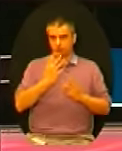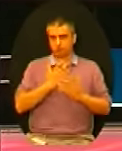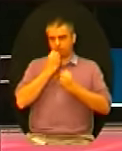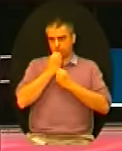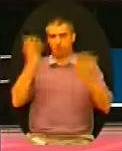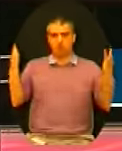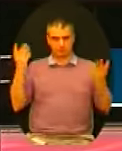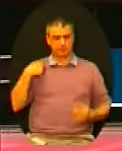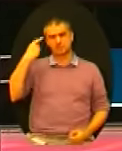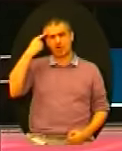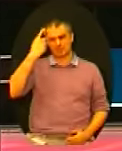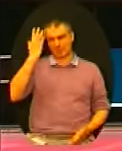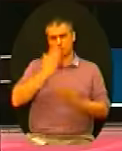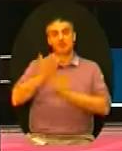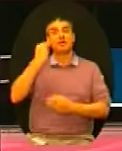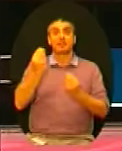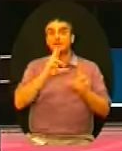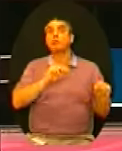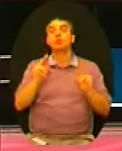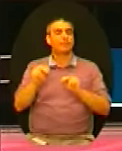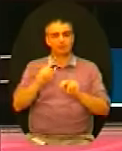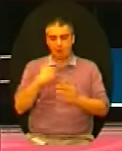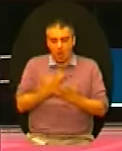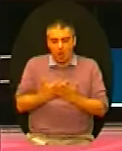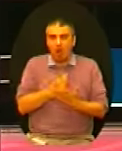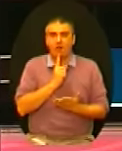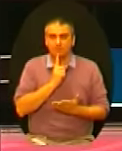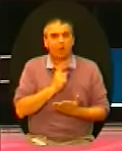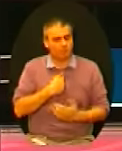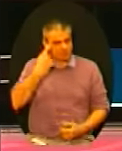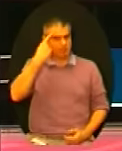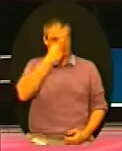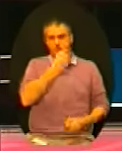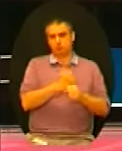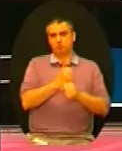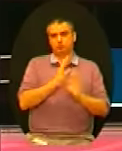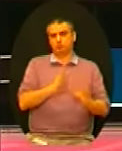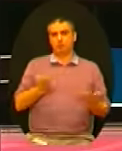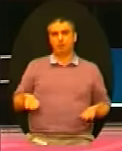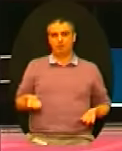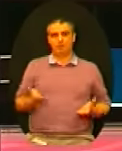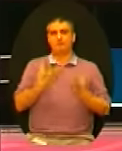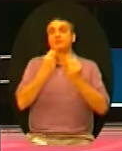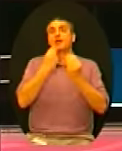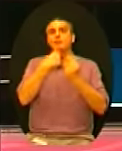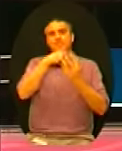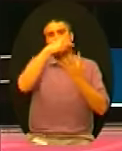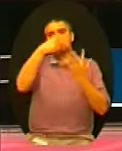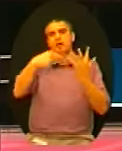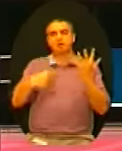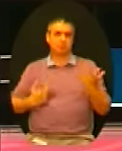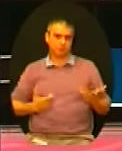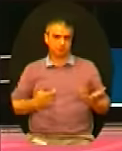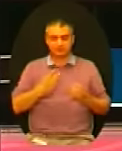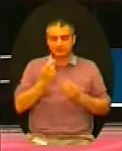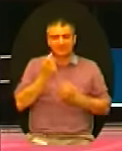התפוצצו. אנחנו ידענו על הדברים האלה, על דברים דומים. לא היו לנו את ההוכחות, אבל אנחנו ידענו שיש הרבה מאוד פרשות שהן